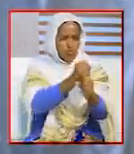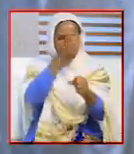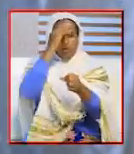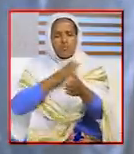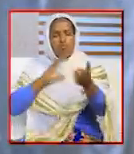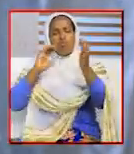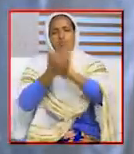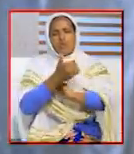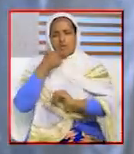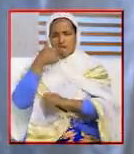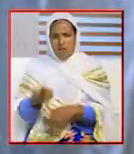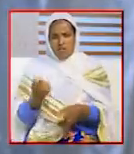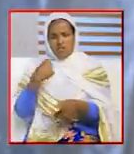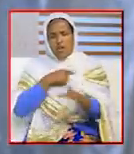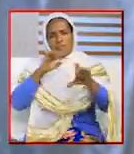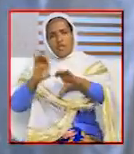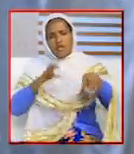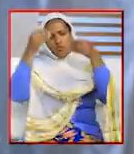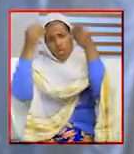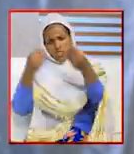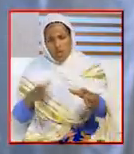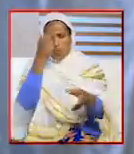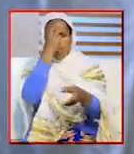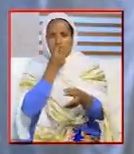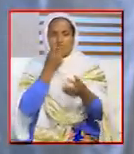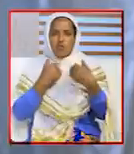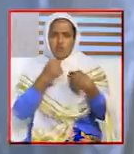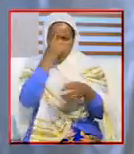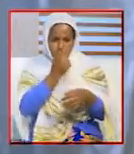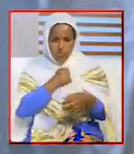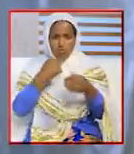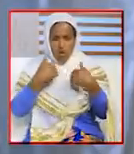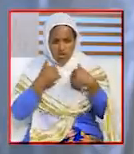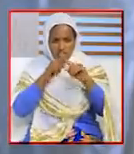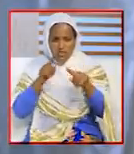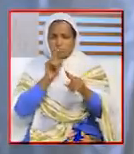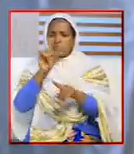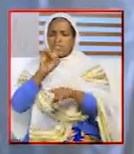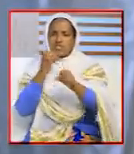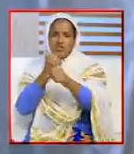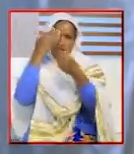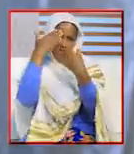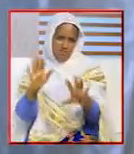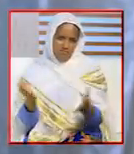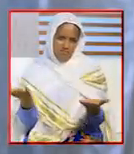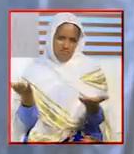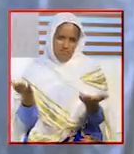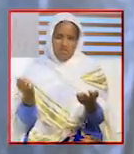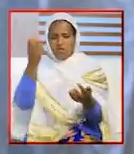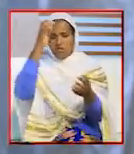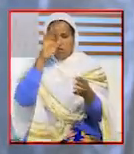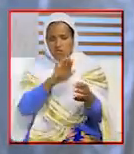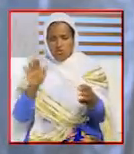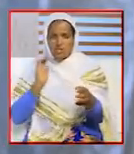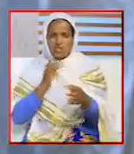ሰው በሆነልኝ እንላለን። የምናረገውን ያጣን ወላጆች አለን። እምነቱ አለን ግን የምናረገውን አናቀም።